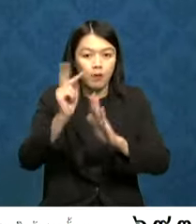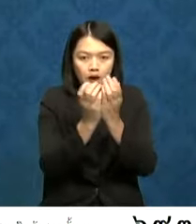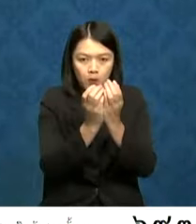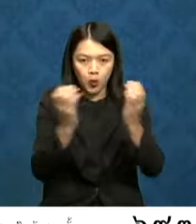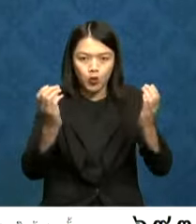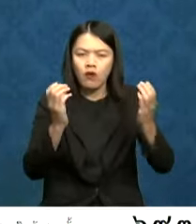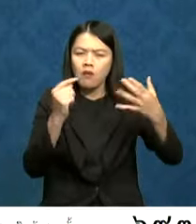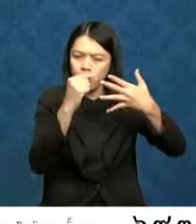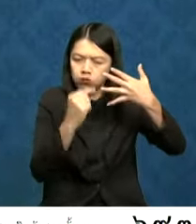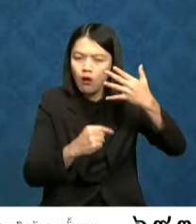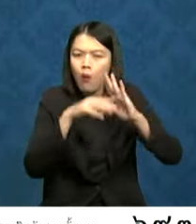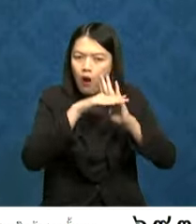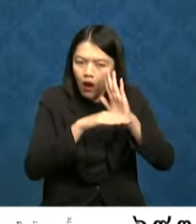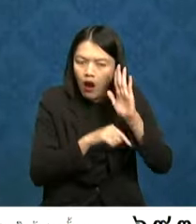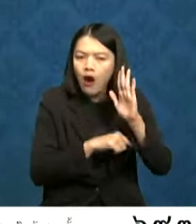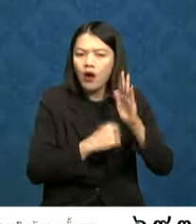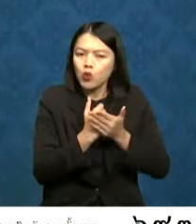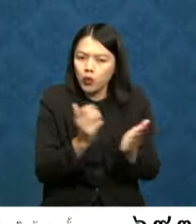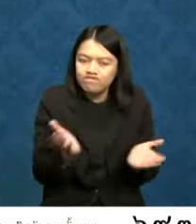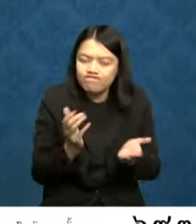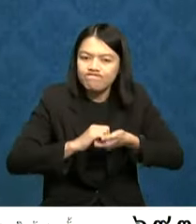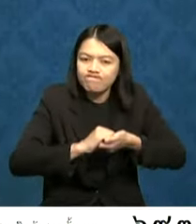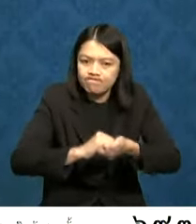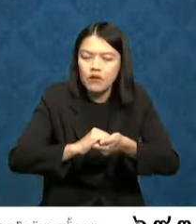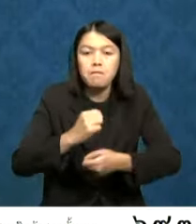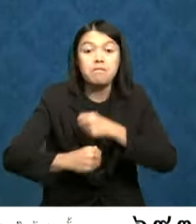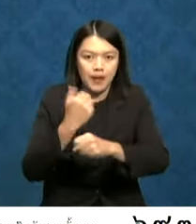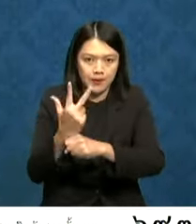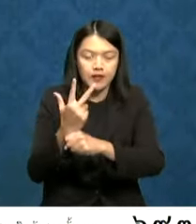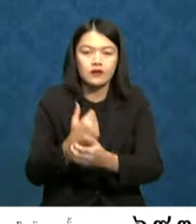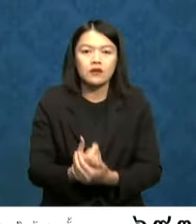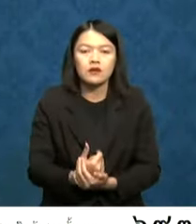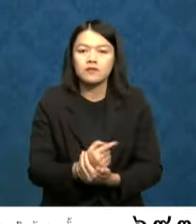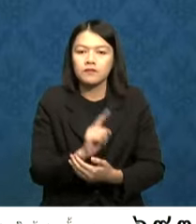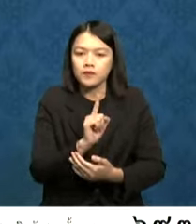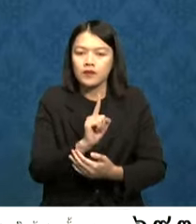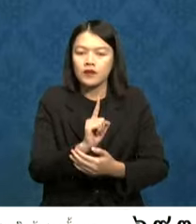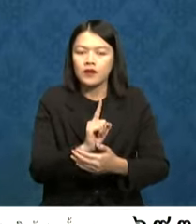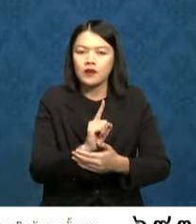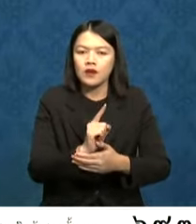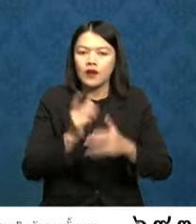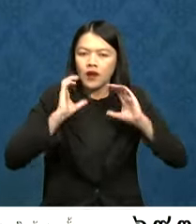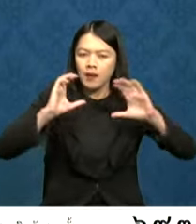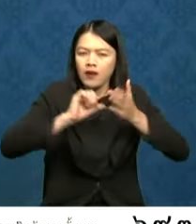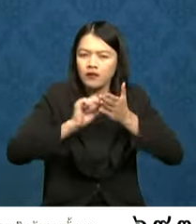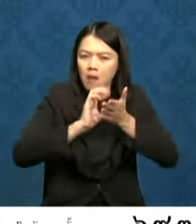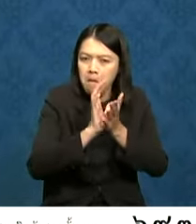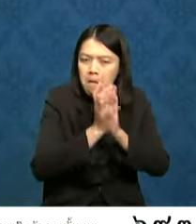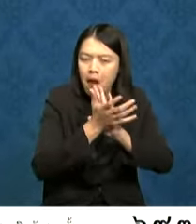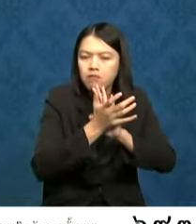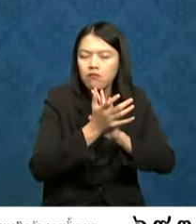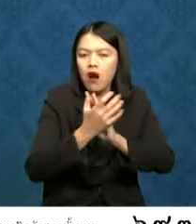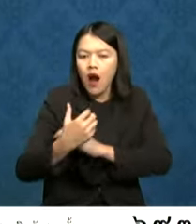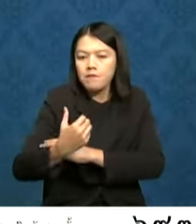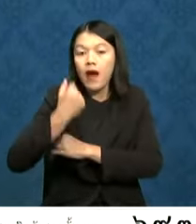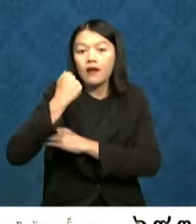มีอีกหลากหลายวาระที่เราสามารถผลักดันร่วมกันได้ภายใน 3ปีนี้ครับไม่ว่าจะเป็นการปฏิรูปรัฐครั้งใหญ่อย่างการกระแจอำนาจ